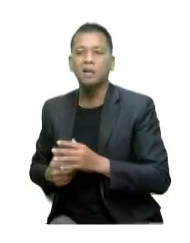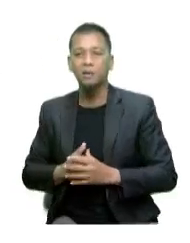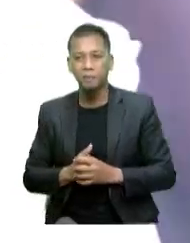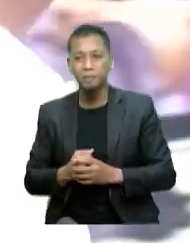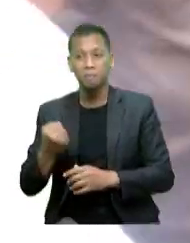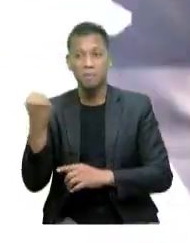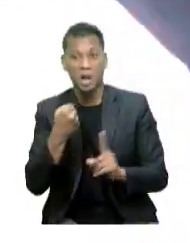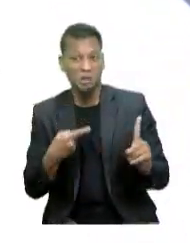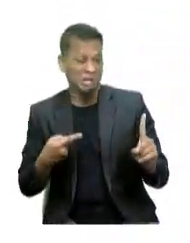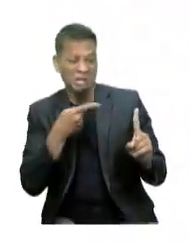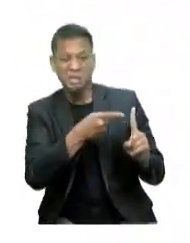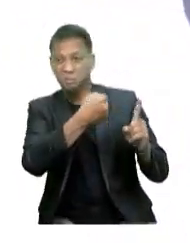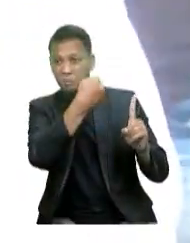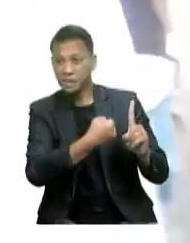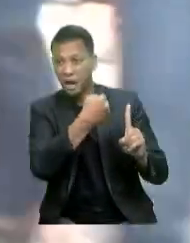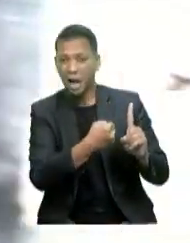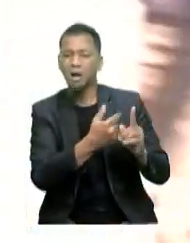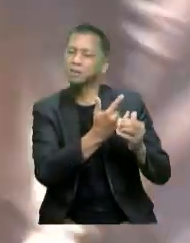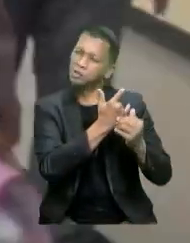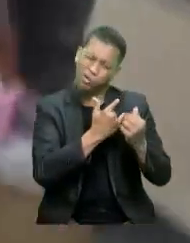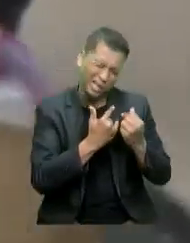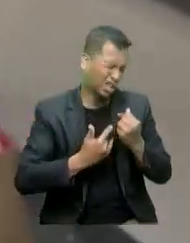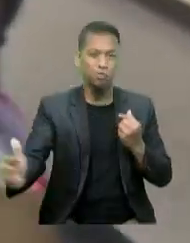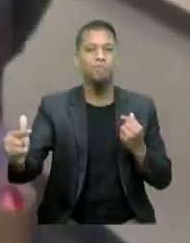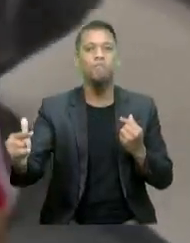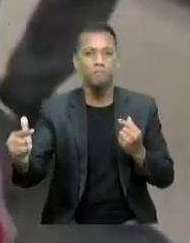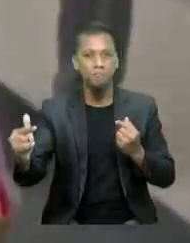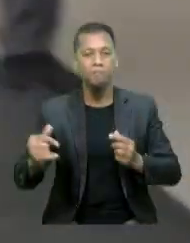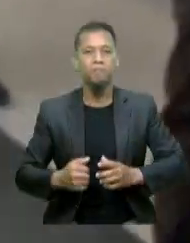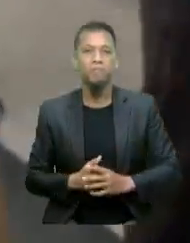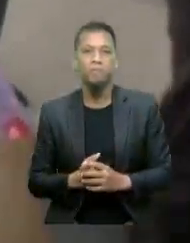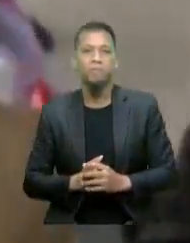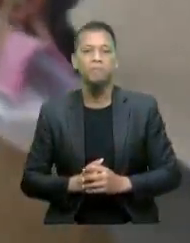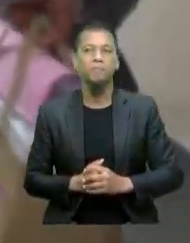hukuman penjara seumur hidup. Dari Depok, Jawa Barat, Tim Liputan iNews melaporkan.